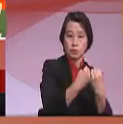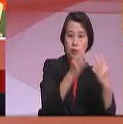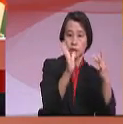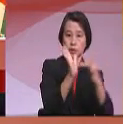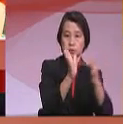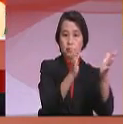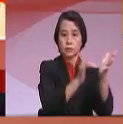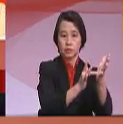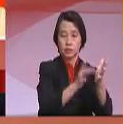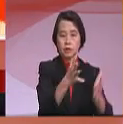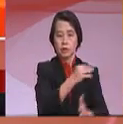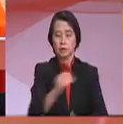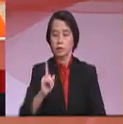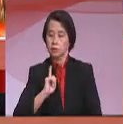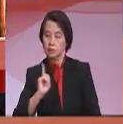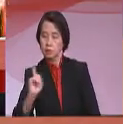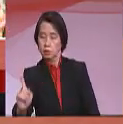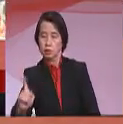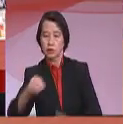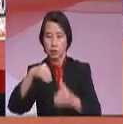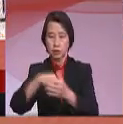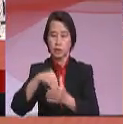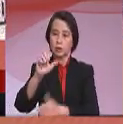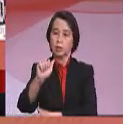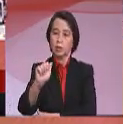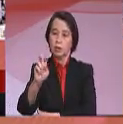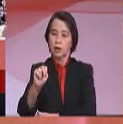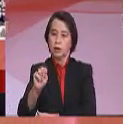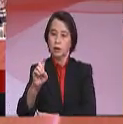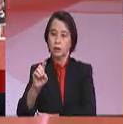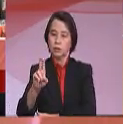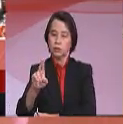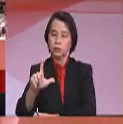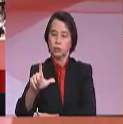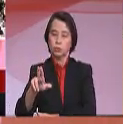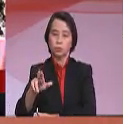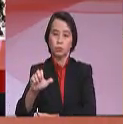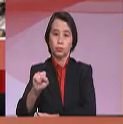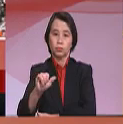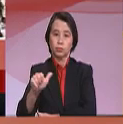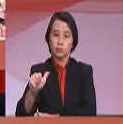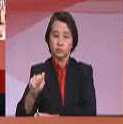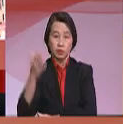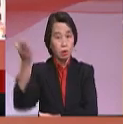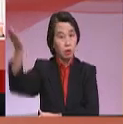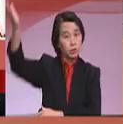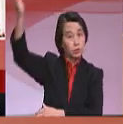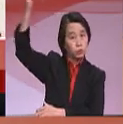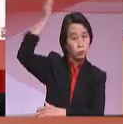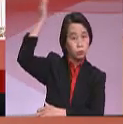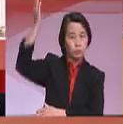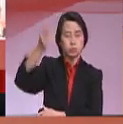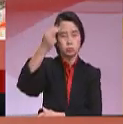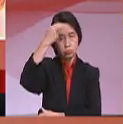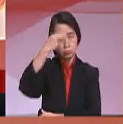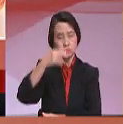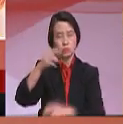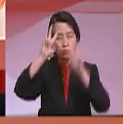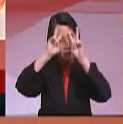Kristian dan Islam di Andalusia suatu ketika dulu. Keharmonian dan hubungan